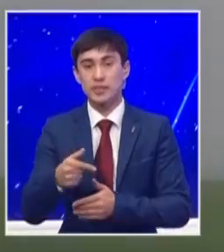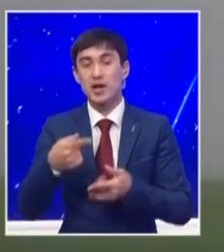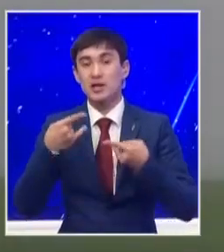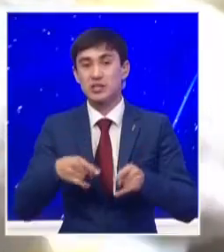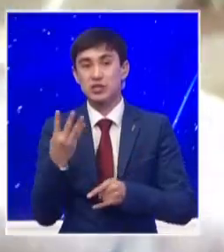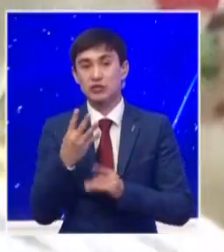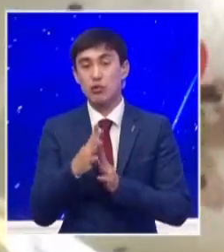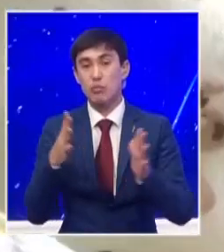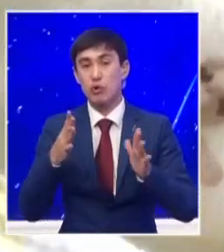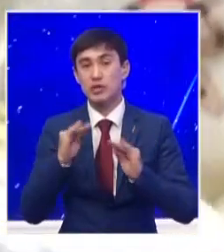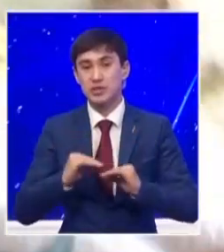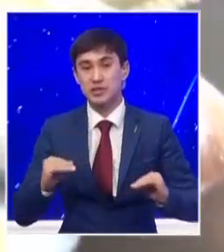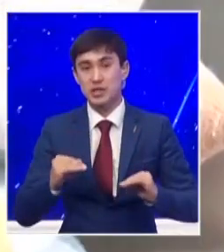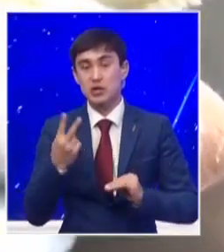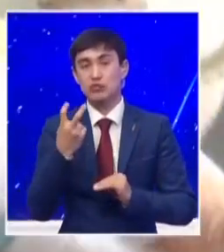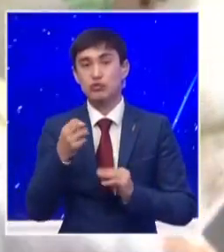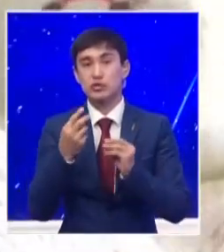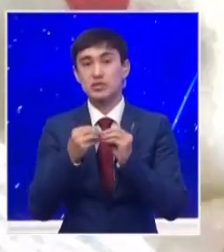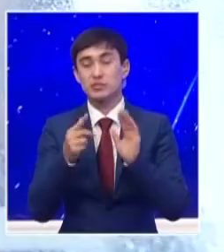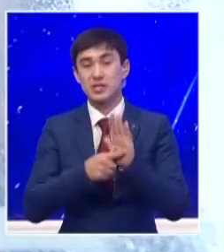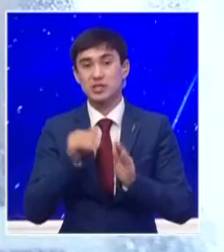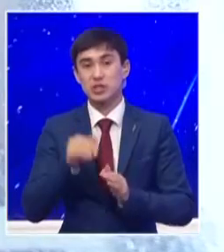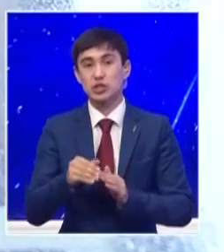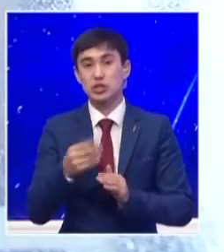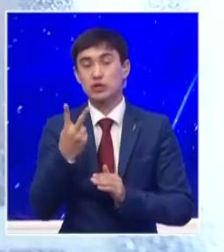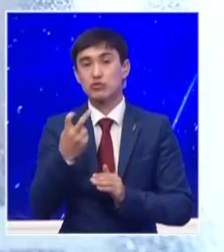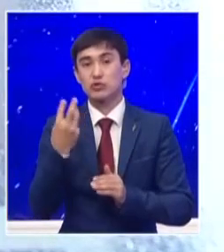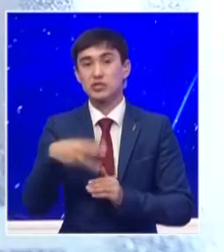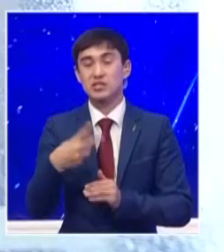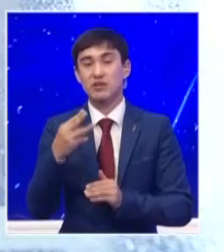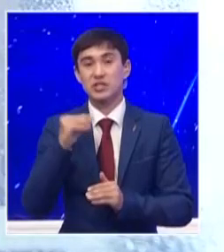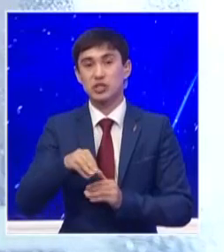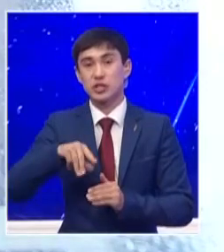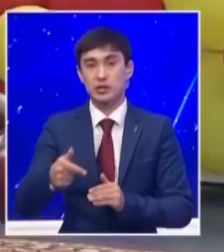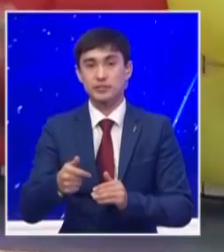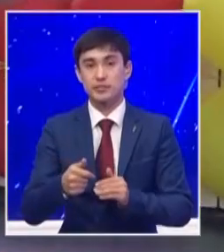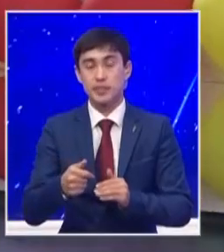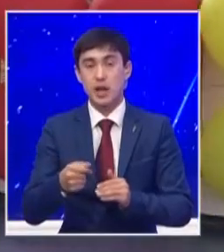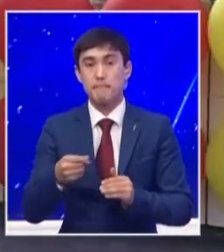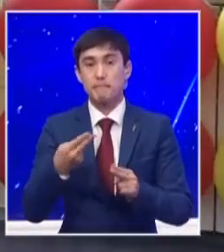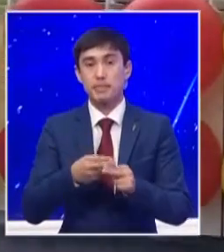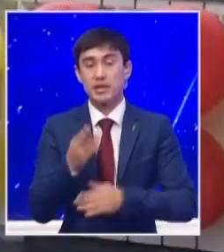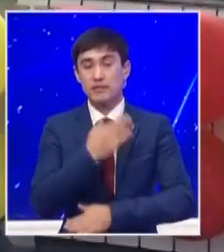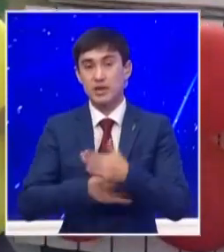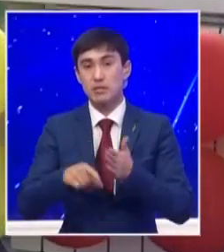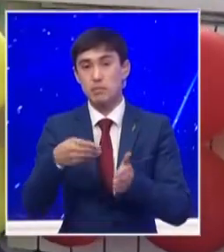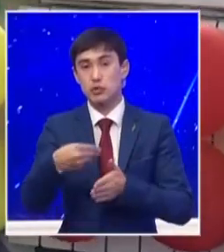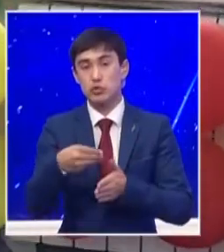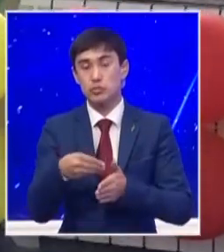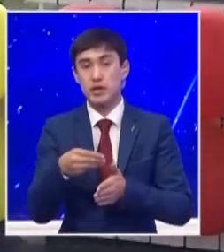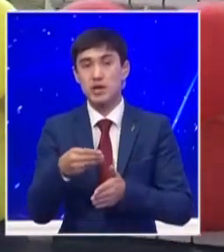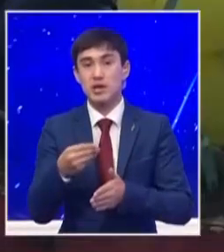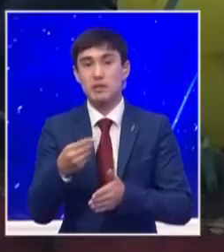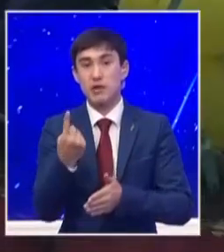четвёртого и более ребёнка С 200 17.000 до 232.000 тенге пособие для лиц с инвалидностью первой группы